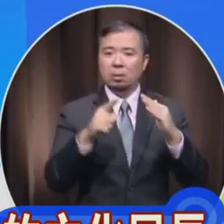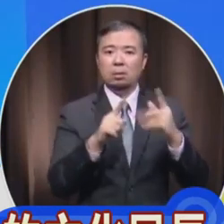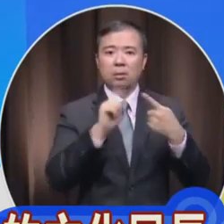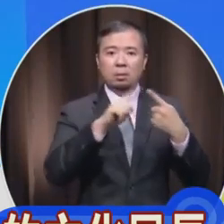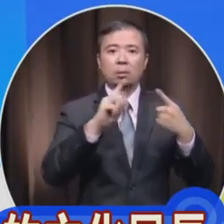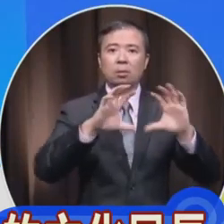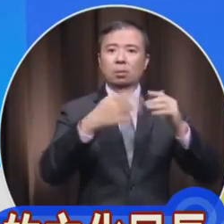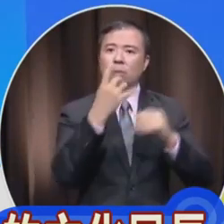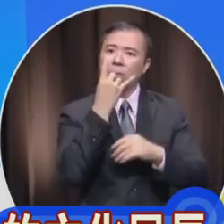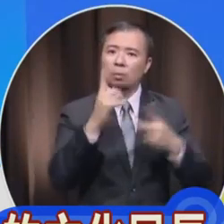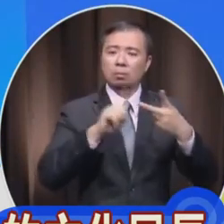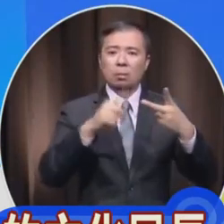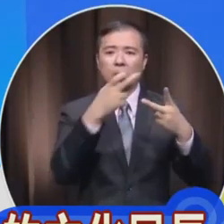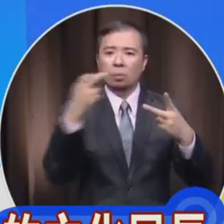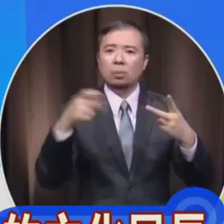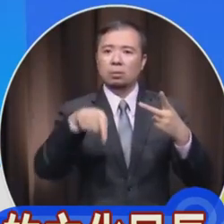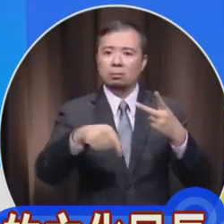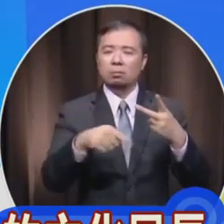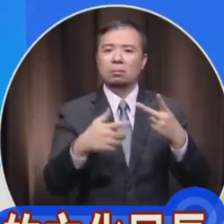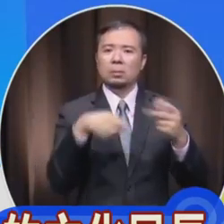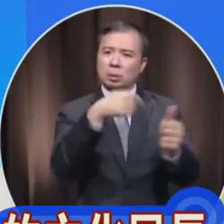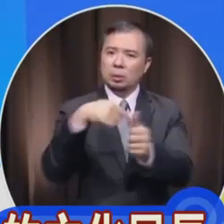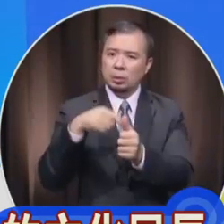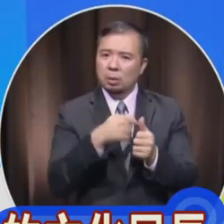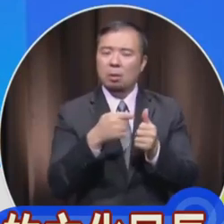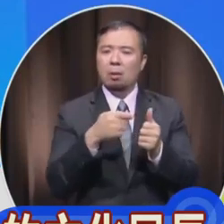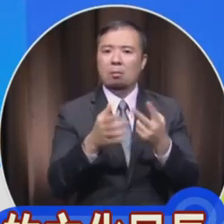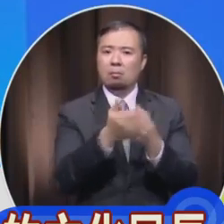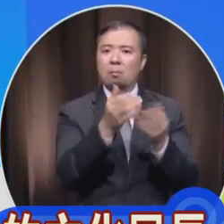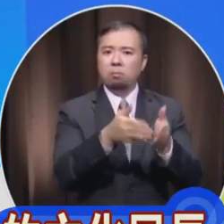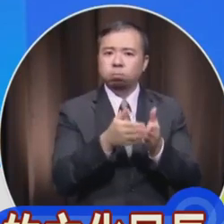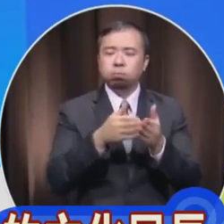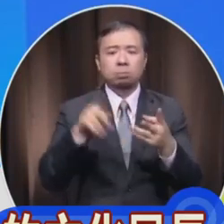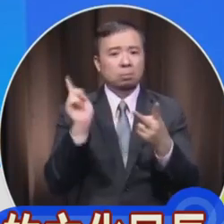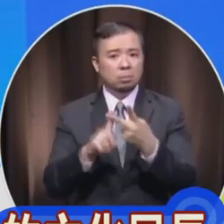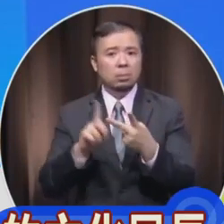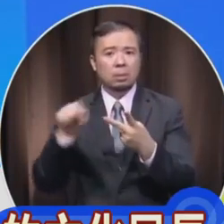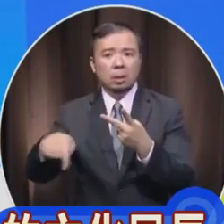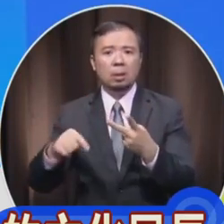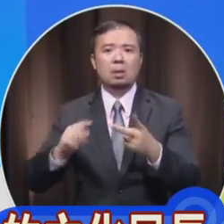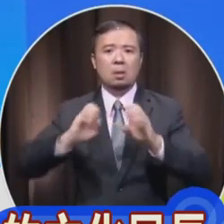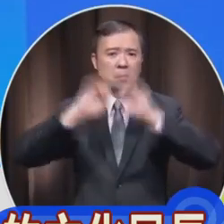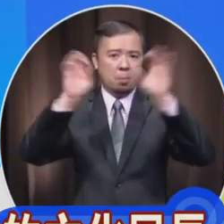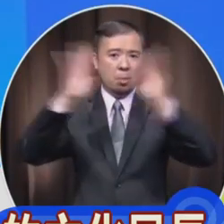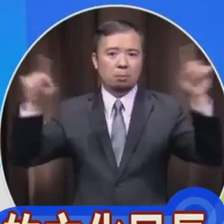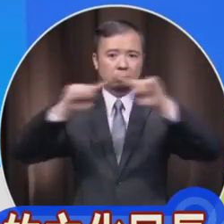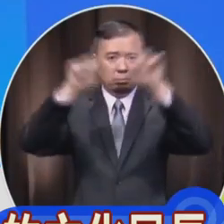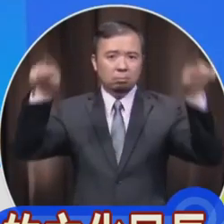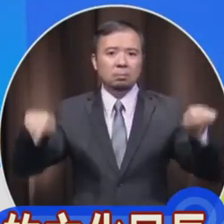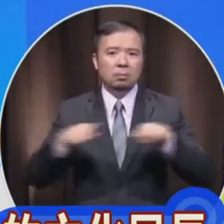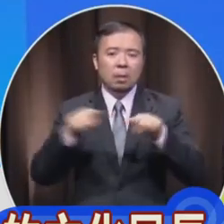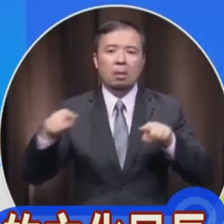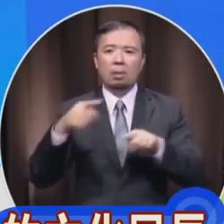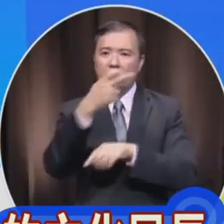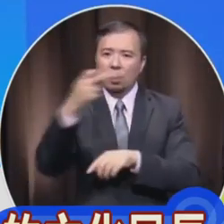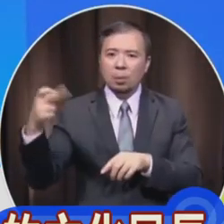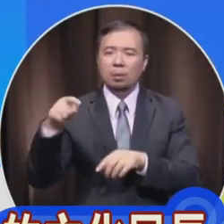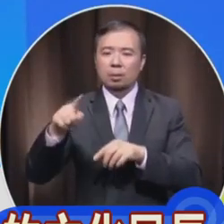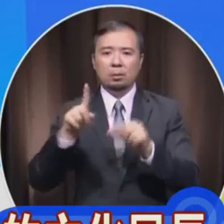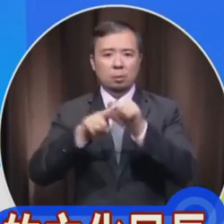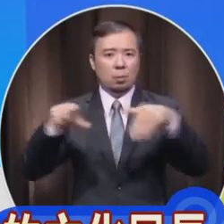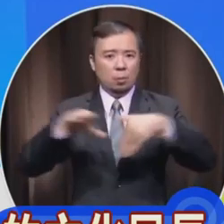育，不是说在街上的所有的看板全部要中英文，不是光仅仅如此，整个在文化的交流